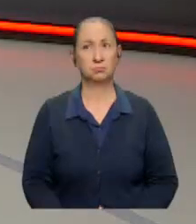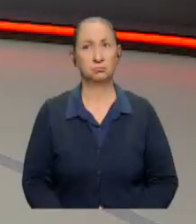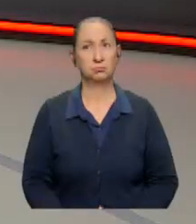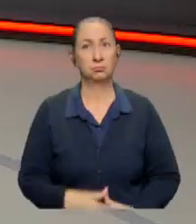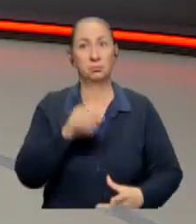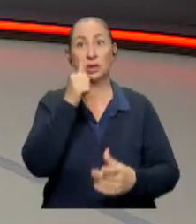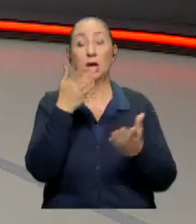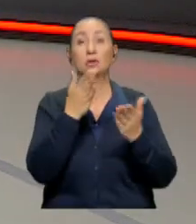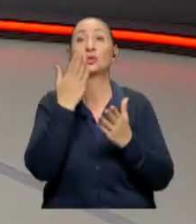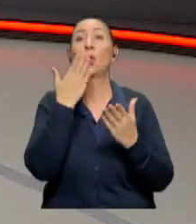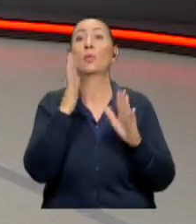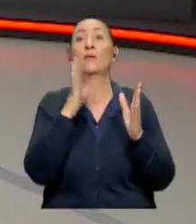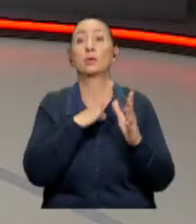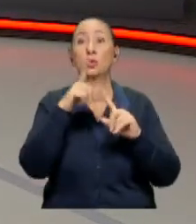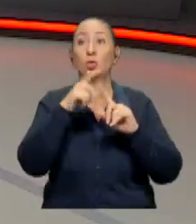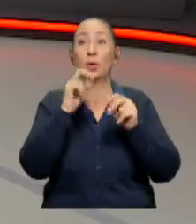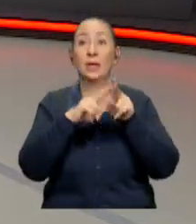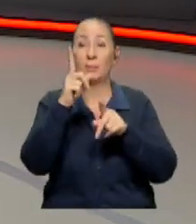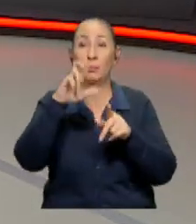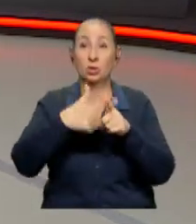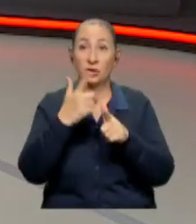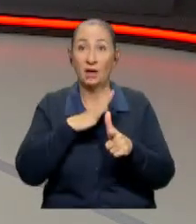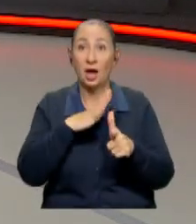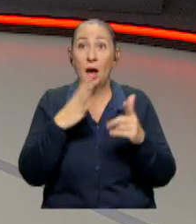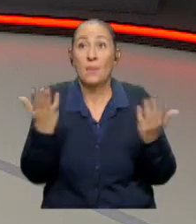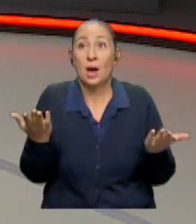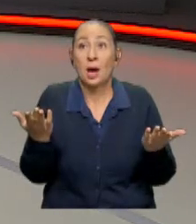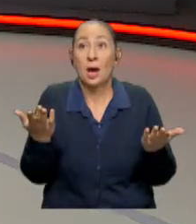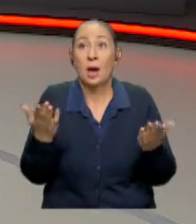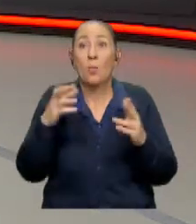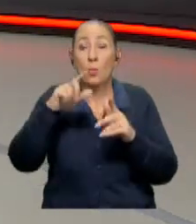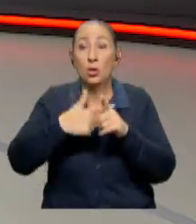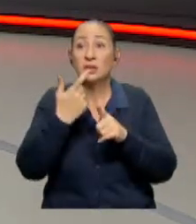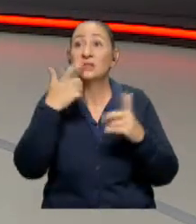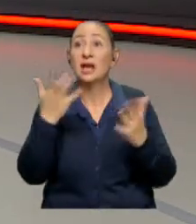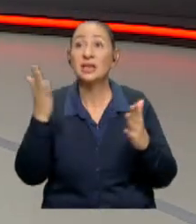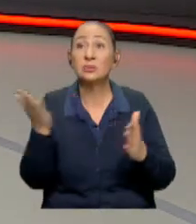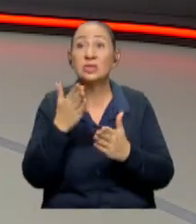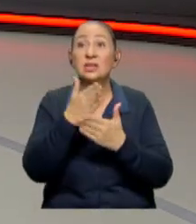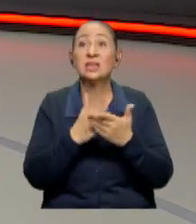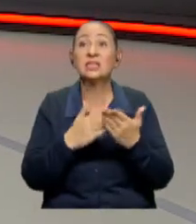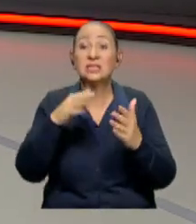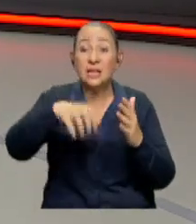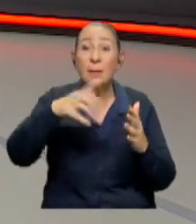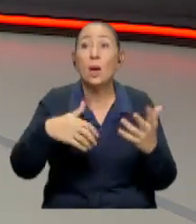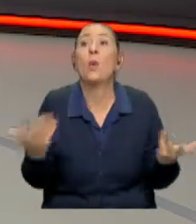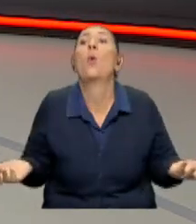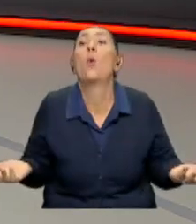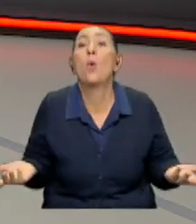Bir de hiç adresi olmayanlar var. TOKİ'nin bir projesi var. Fakat projenin üstünden yıllar geçmiş, yarısının temeli bile